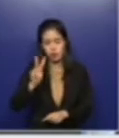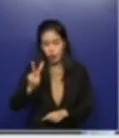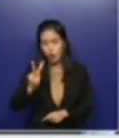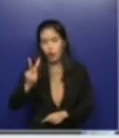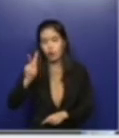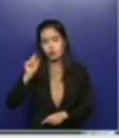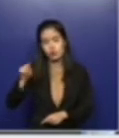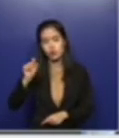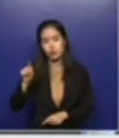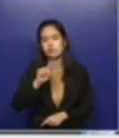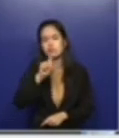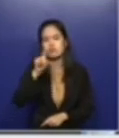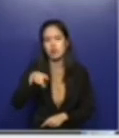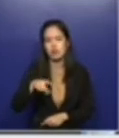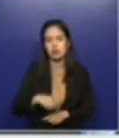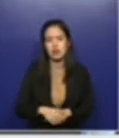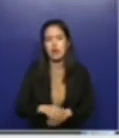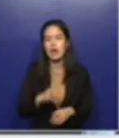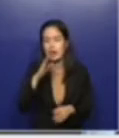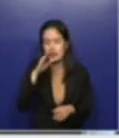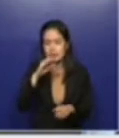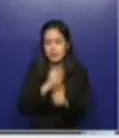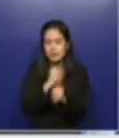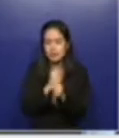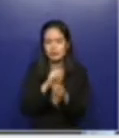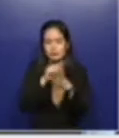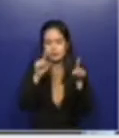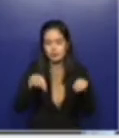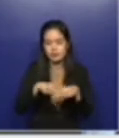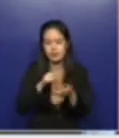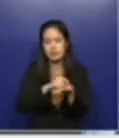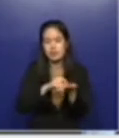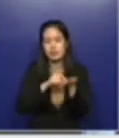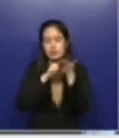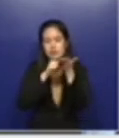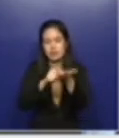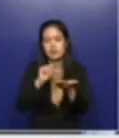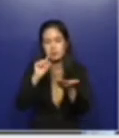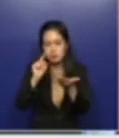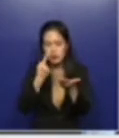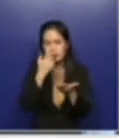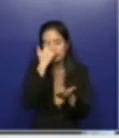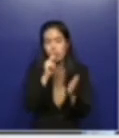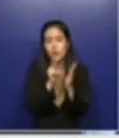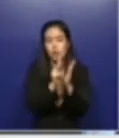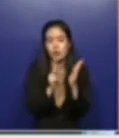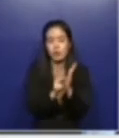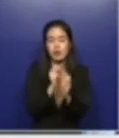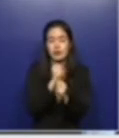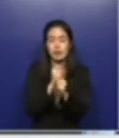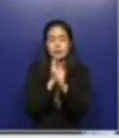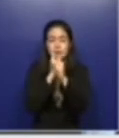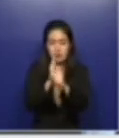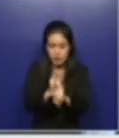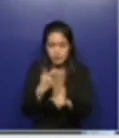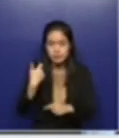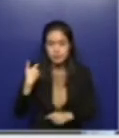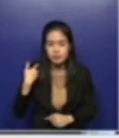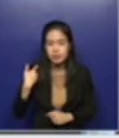ใหม่ก็ได้ครับมีกฎหมายปกติรองรับได้อยู่แล้วตร